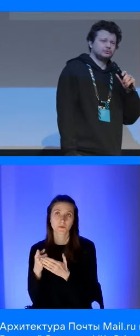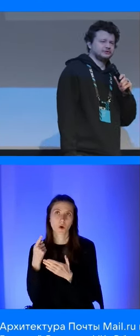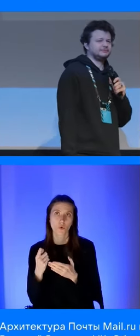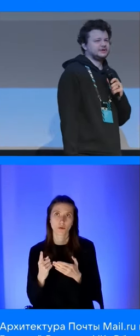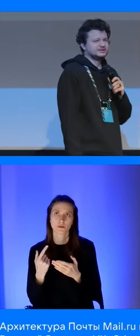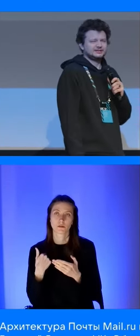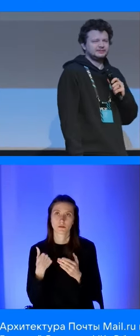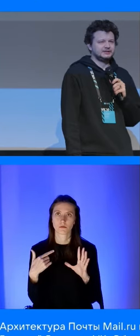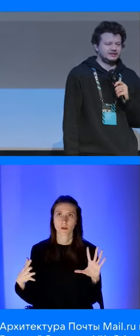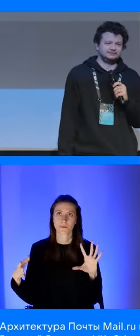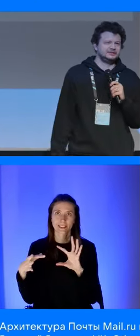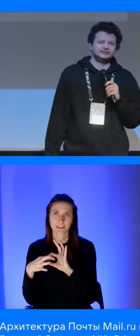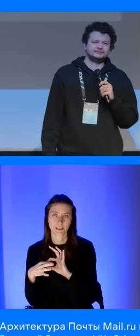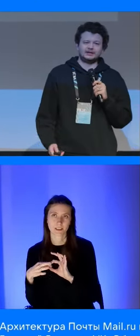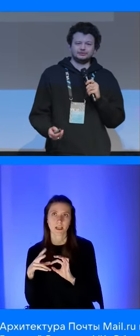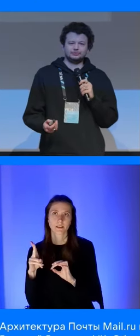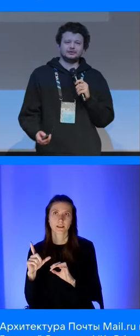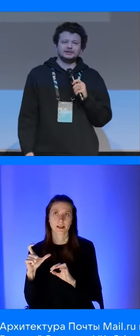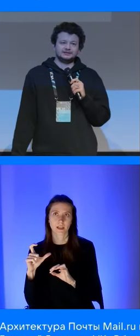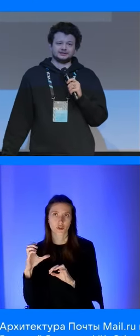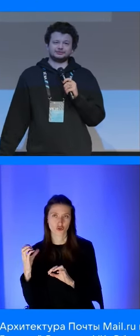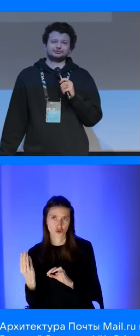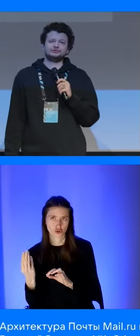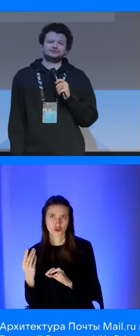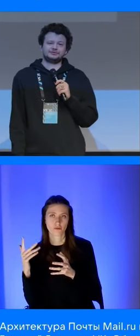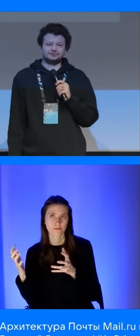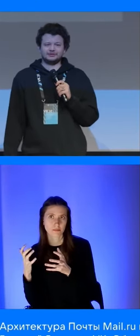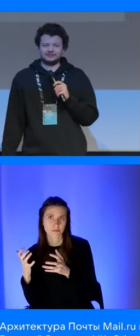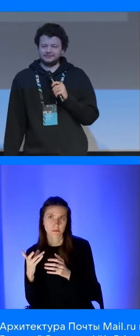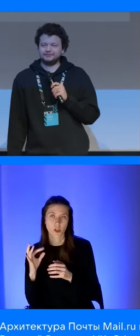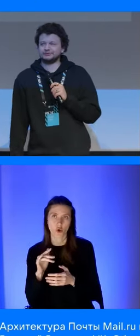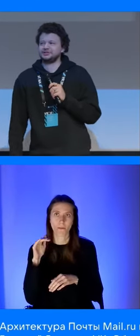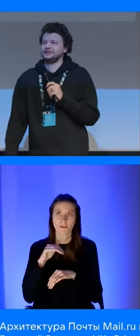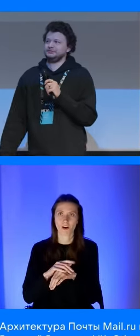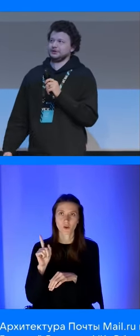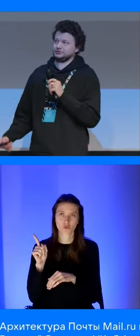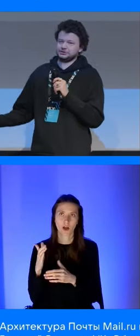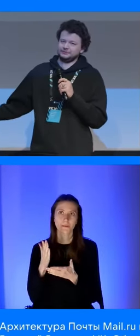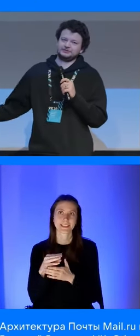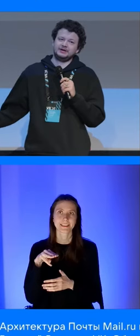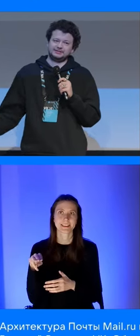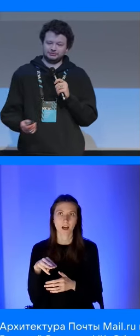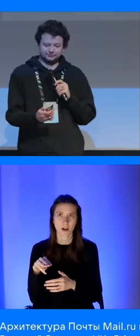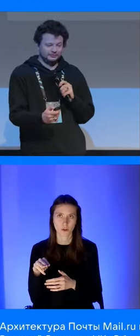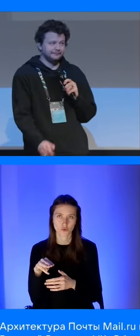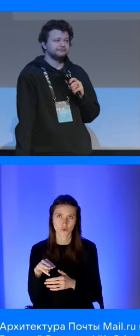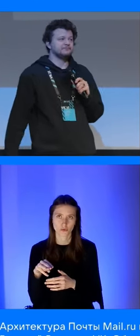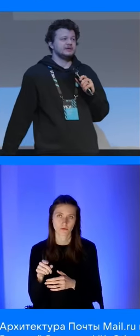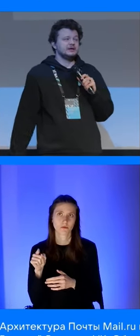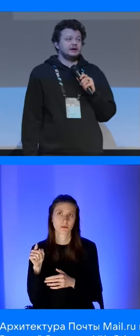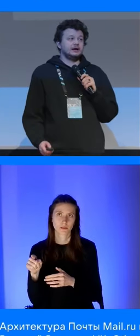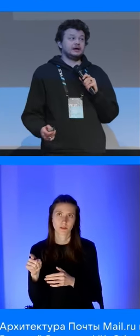думает, что он ходит в мемкэш, на самом деле там за ним тарантул с отказоустойчивостью, рафтами, переключениями, который живет в дебасе у нас в